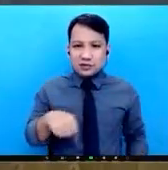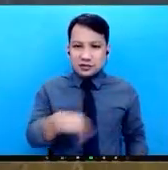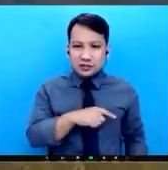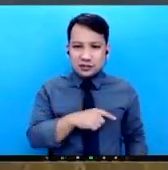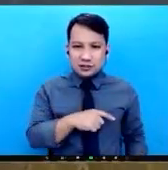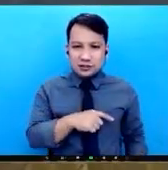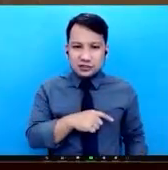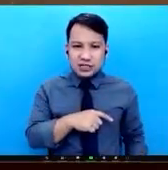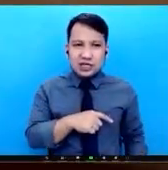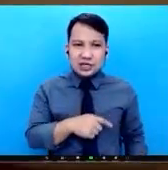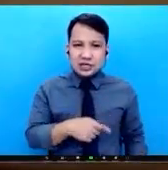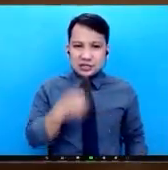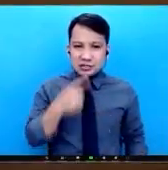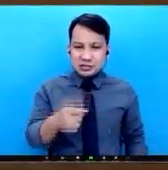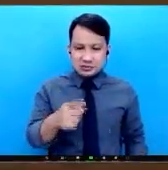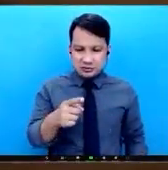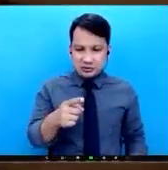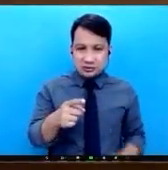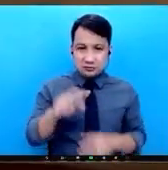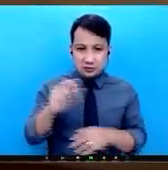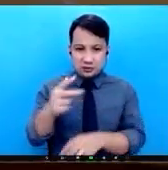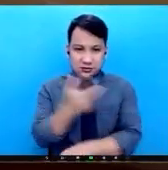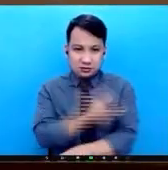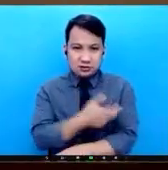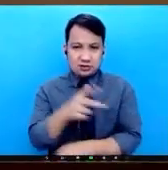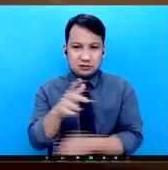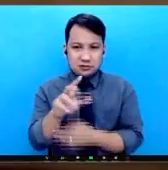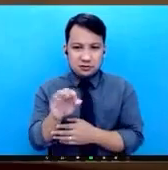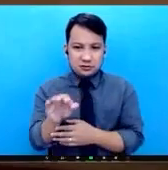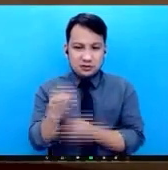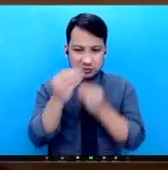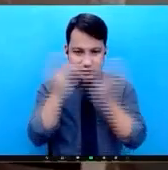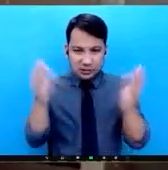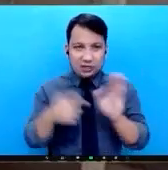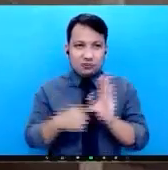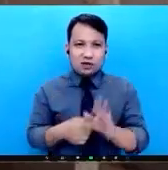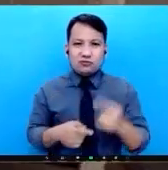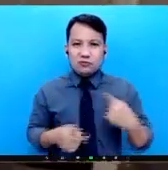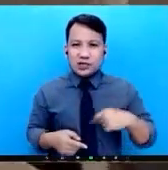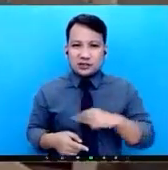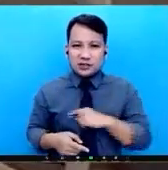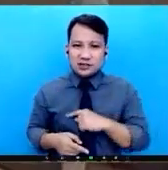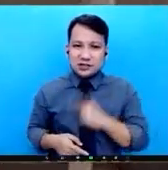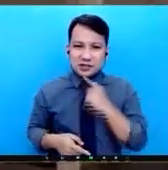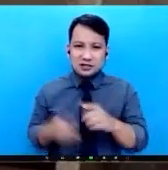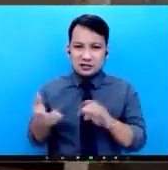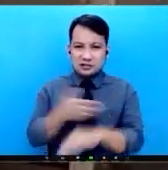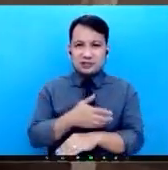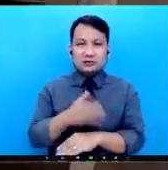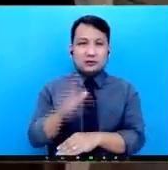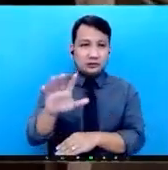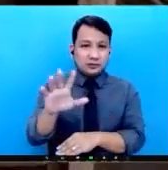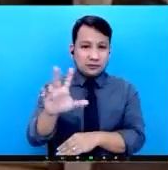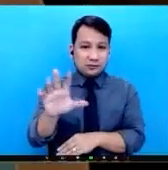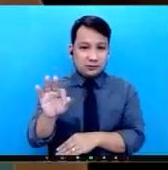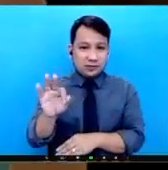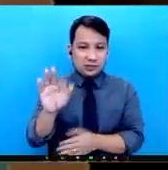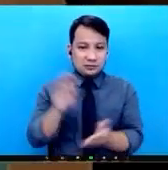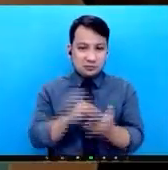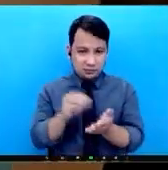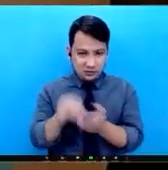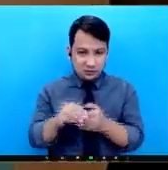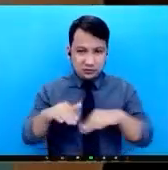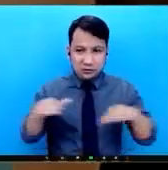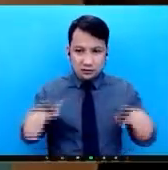ng booster dose kung saan nasa 2 million dito ang mula sa NCR. Malayo pa sa nasa 59 million nating mga kababayan